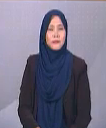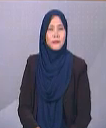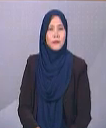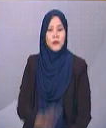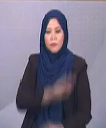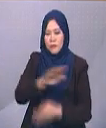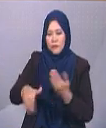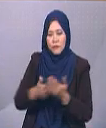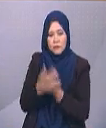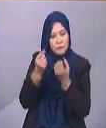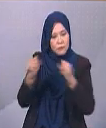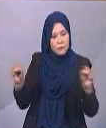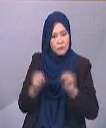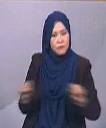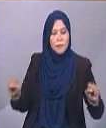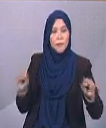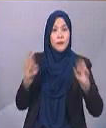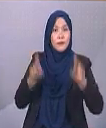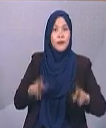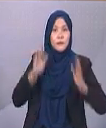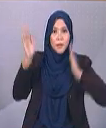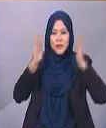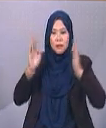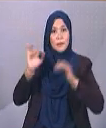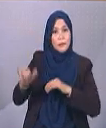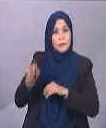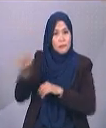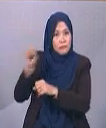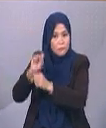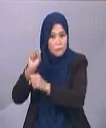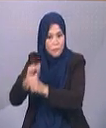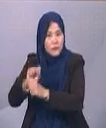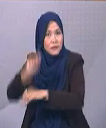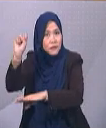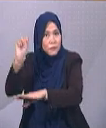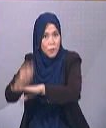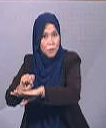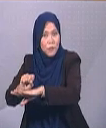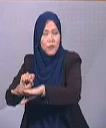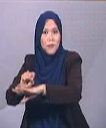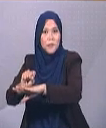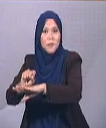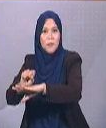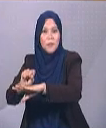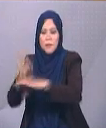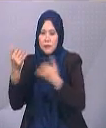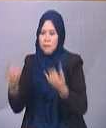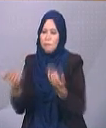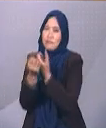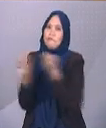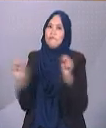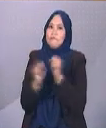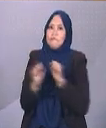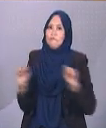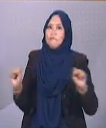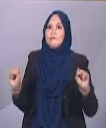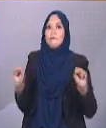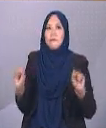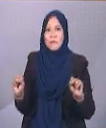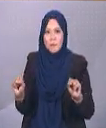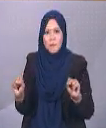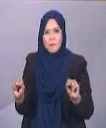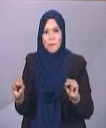Segala persiapan untuk warga Malaysia yang bekerja di Singapura, kita telah pun siapkan